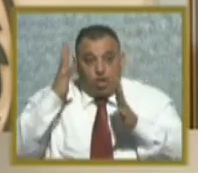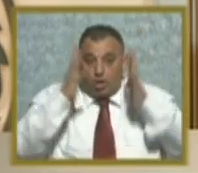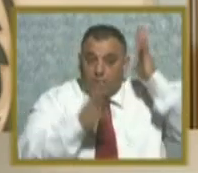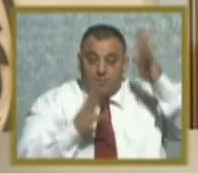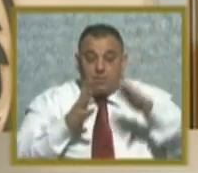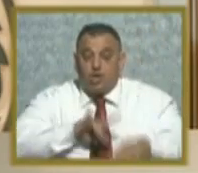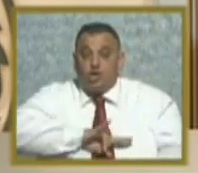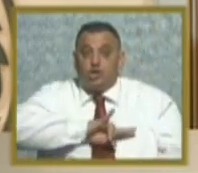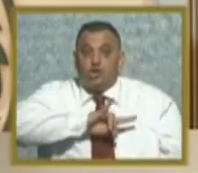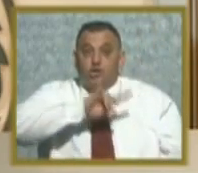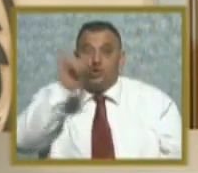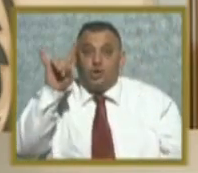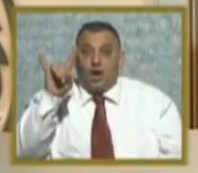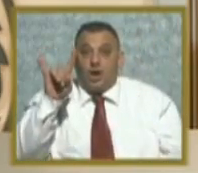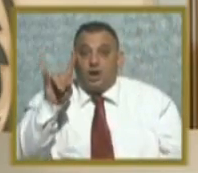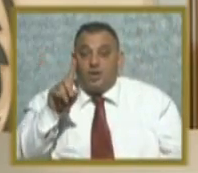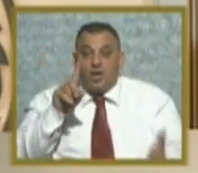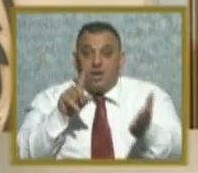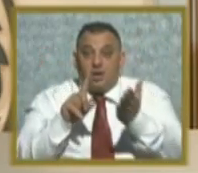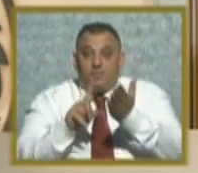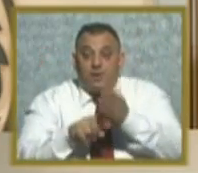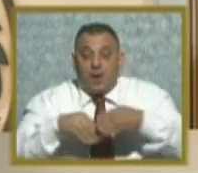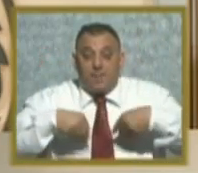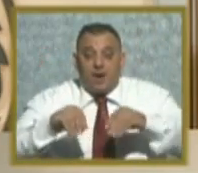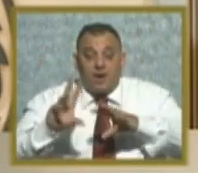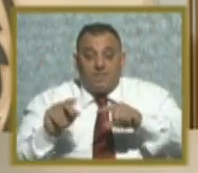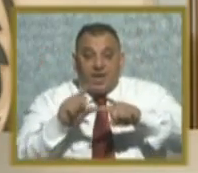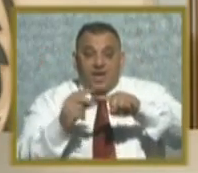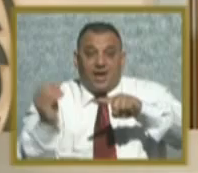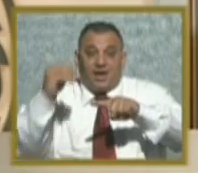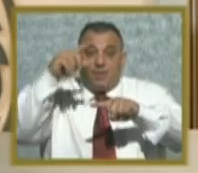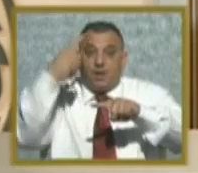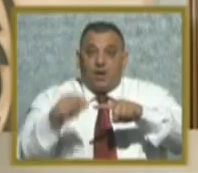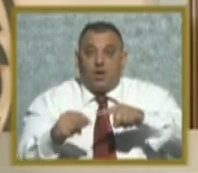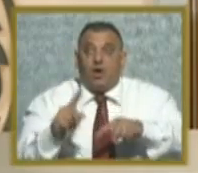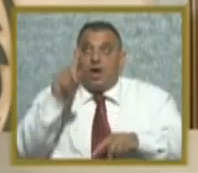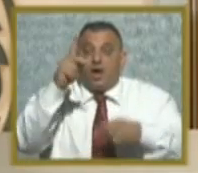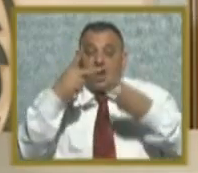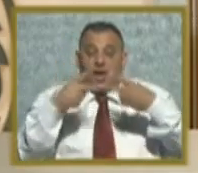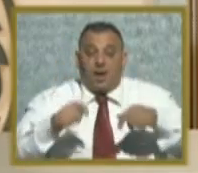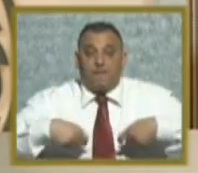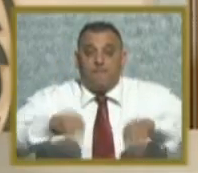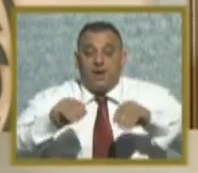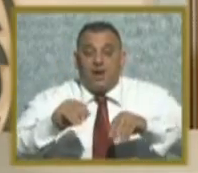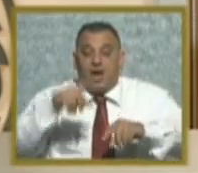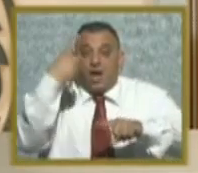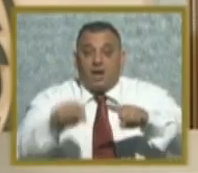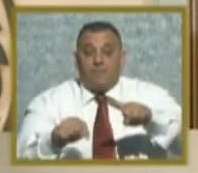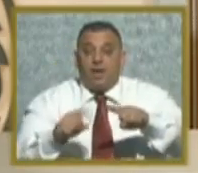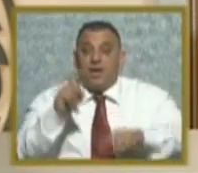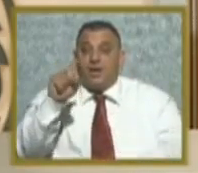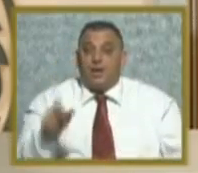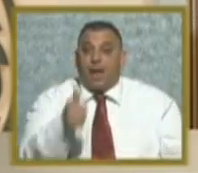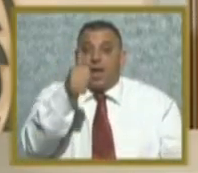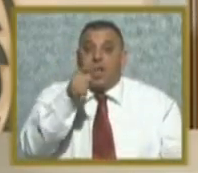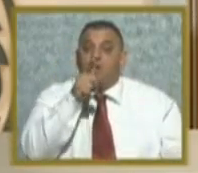المس، ذلك بأنهم قالوا إنما البيع مثل الربا وأحل الله البيع وحرم الربا، فهذا ربا بارك